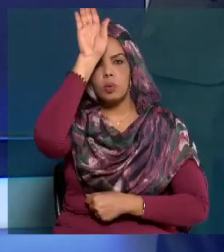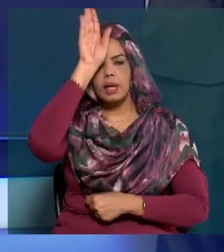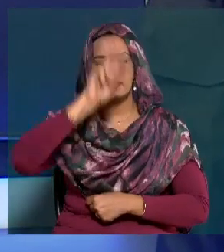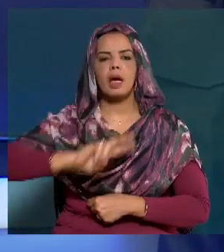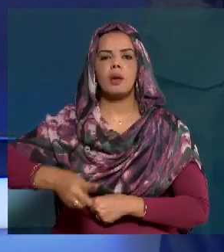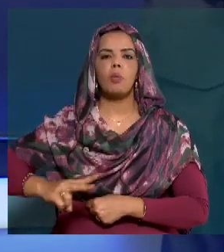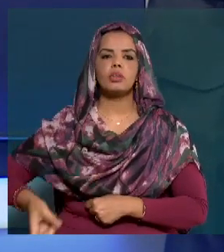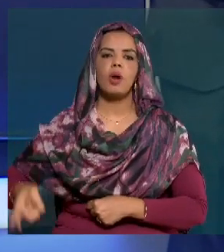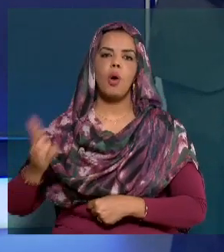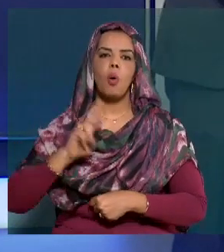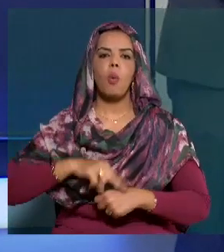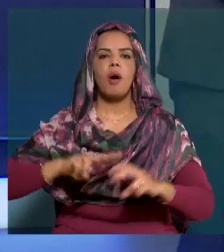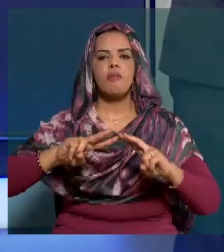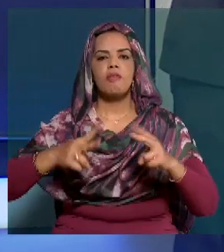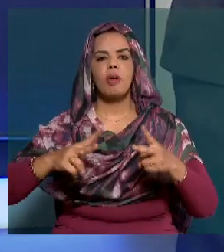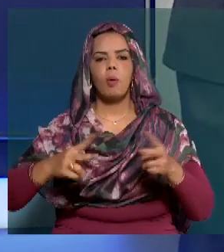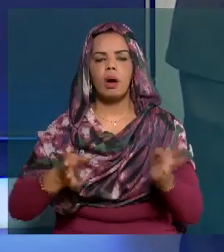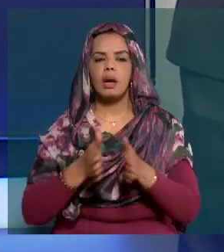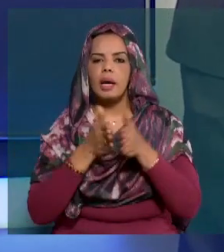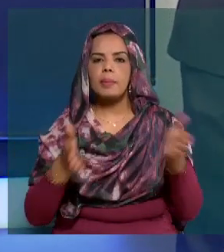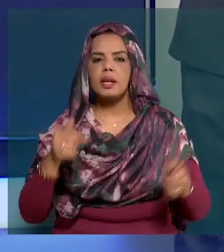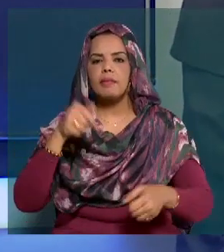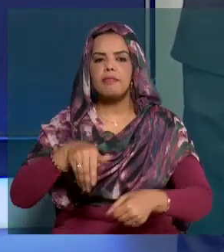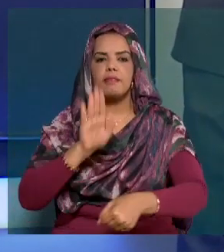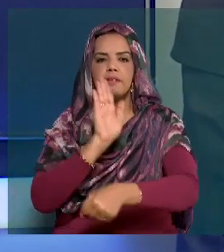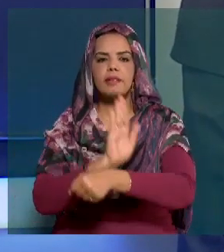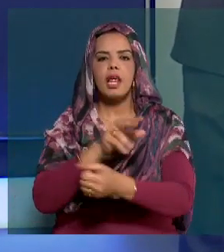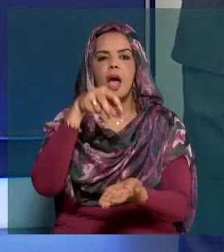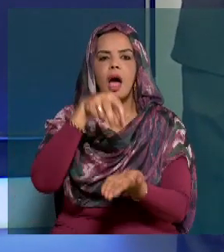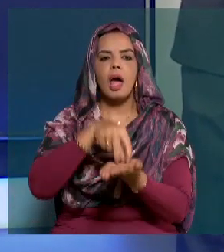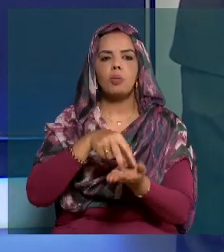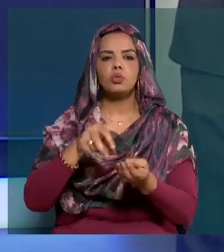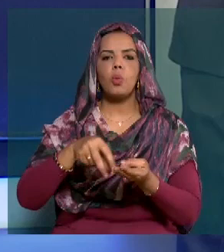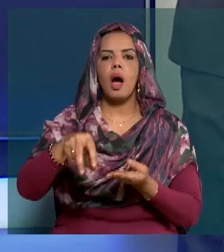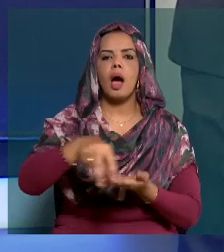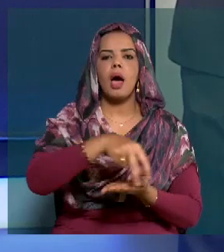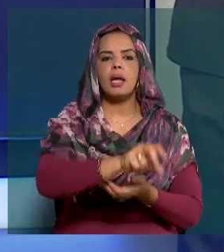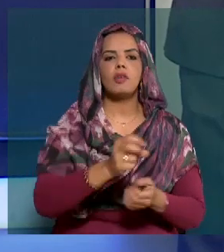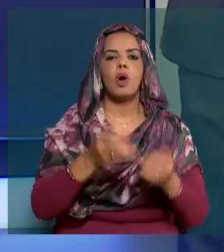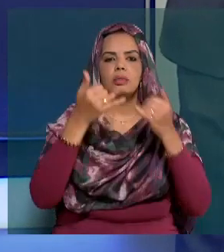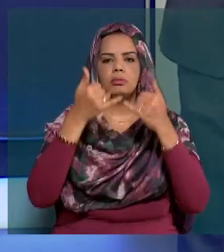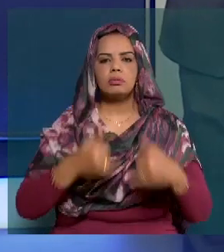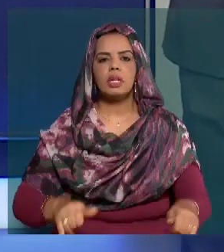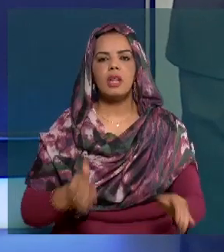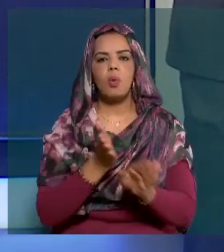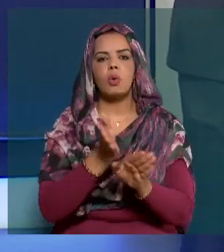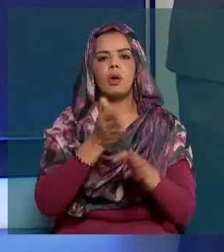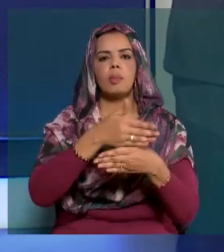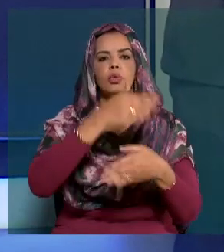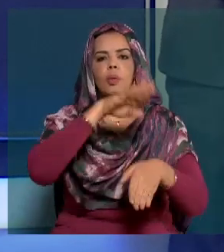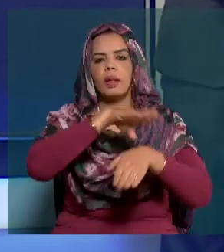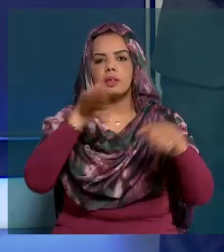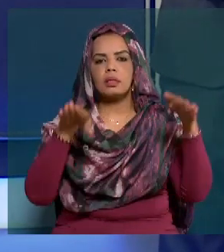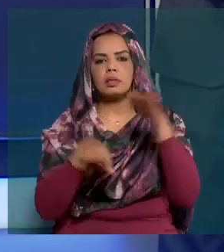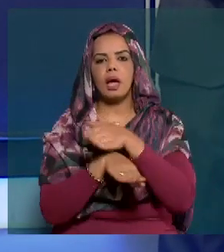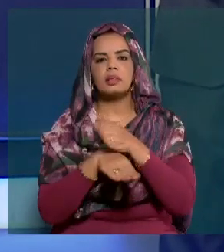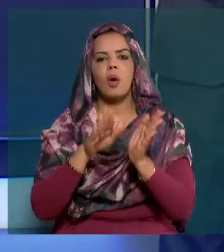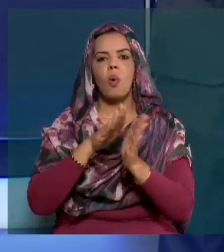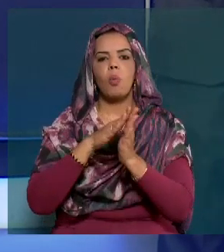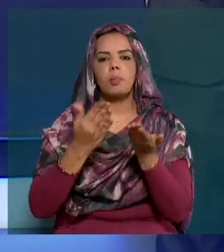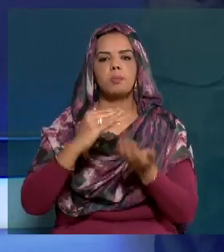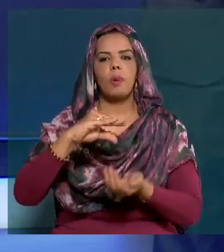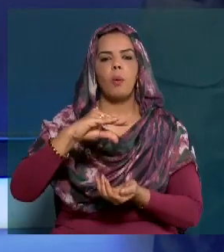وجود فوارق شاسعة في التعليم بين المدن والأرياف بجانب تدهور البنى التحتية وتردي المناهج